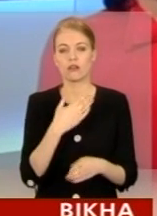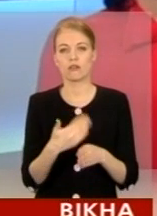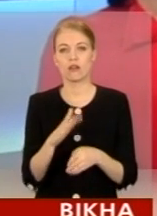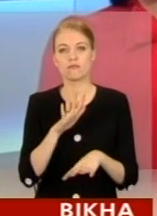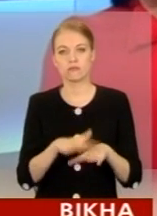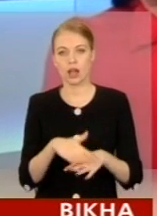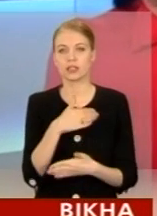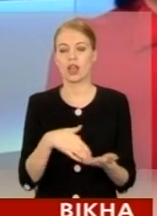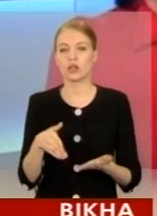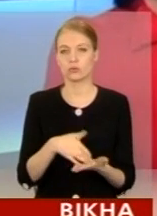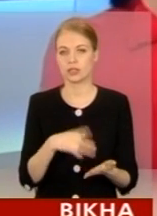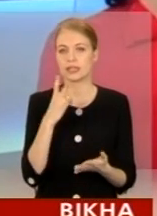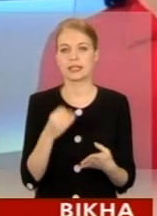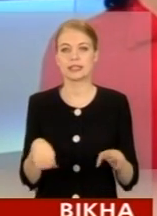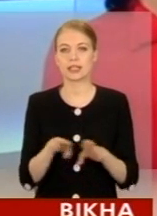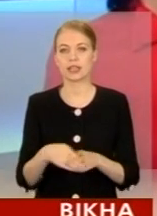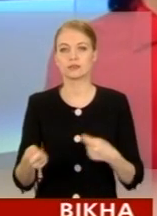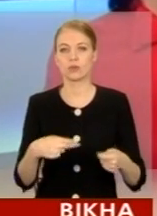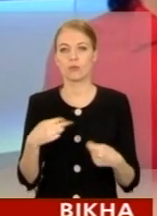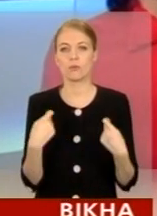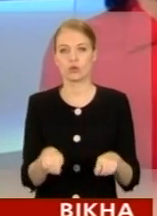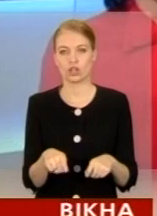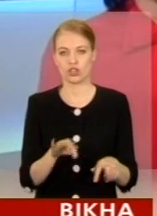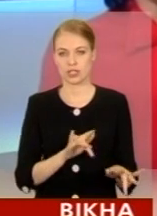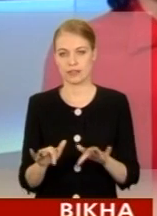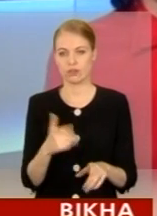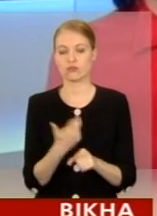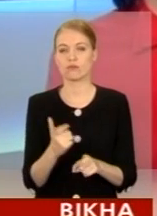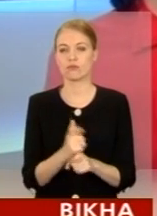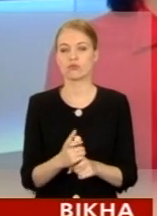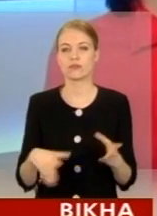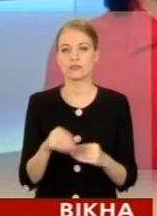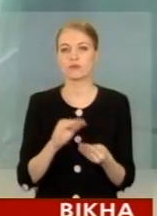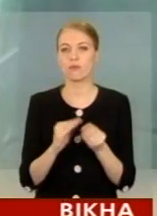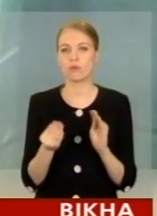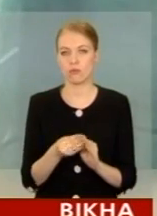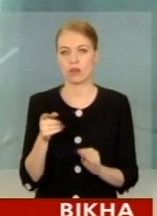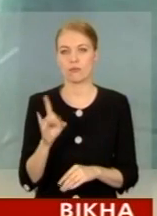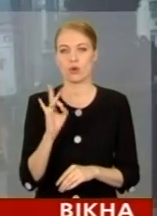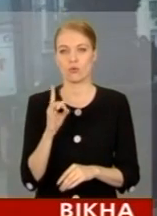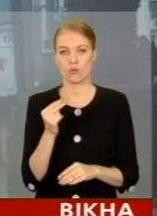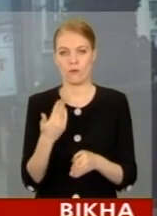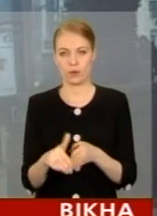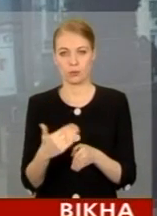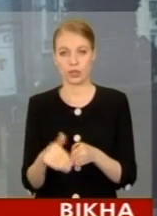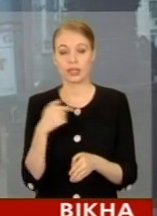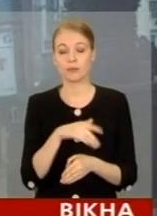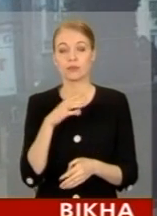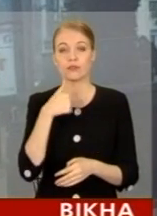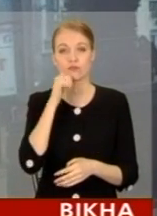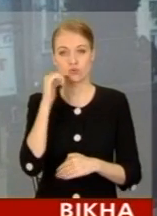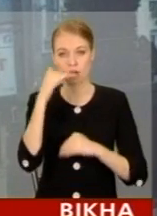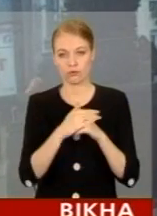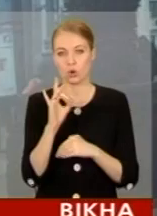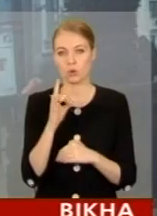и аннулировать незакрытые сделки по продаже недвижимости. Больше всего проблема коснулась рублевой ипотеки. Учора надвечір